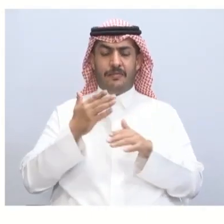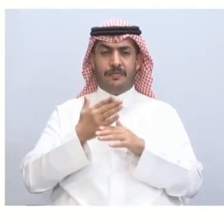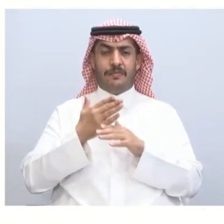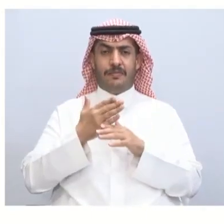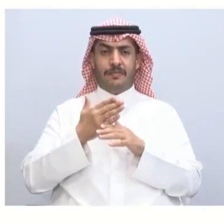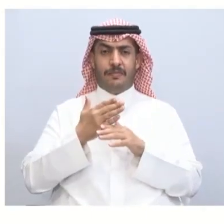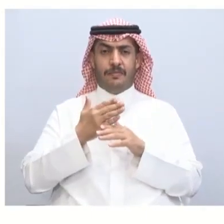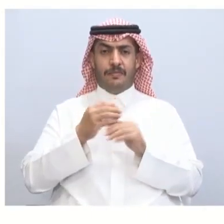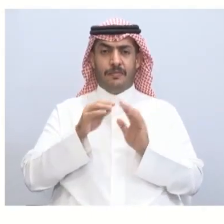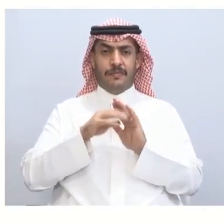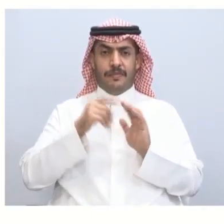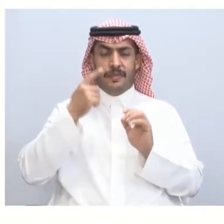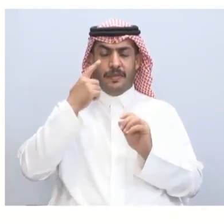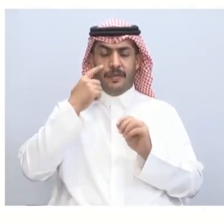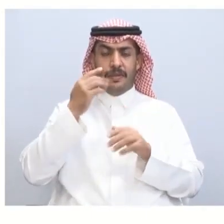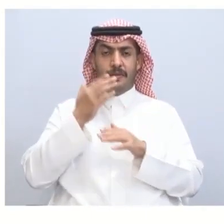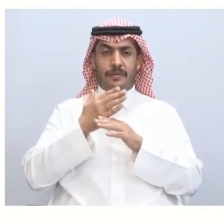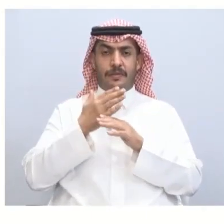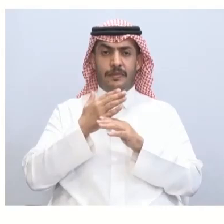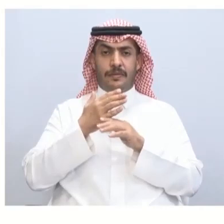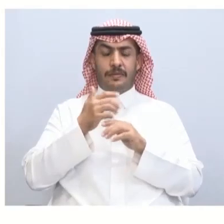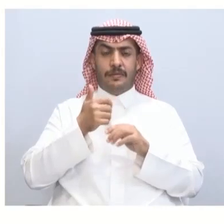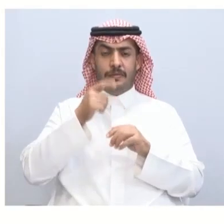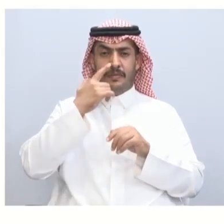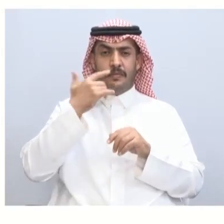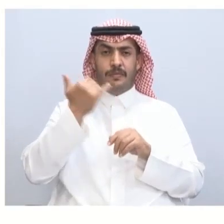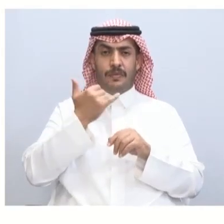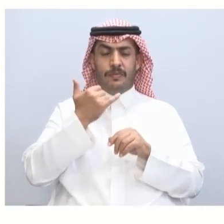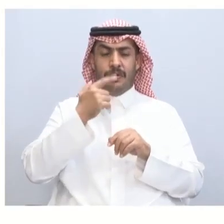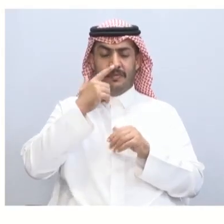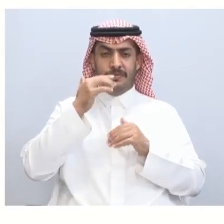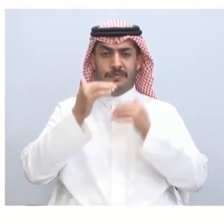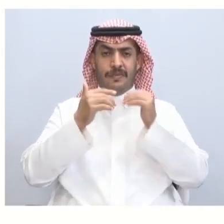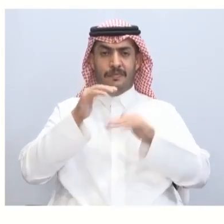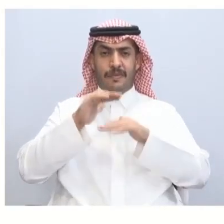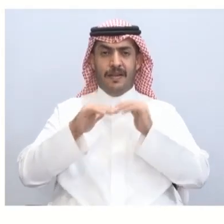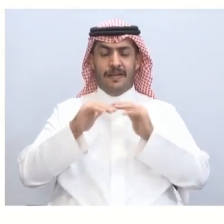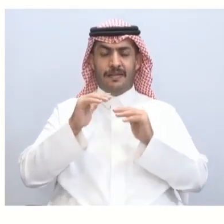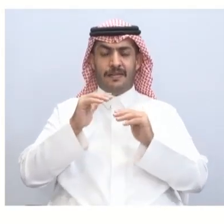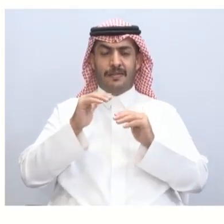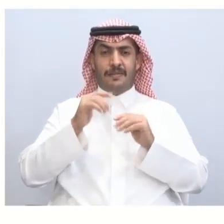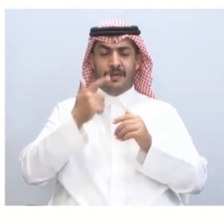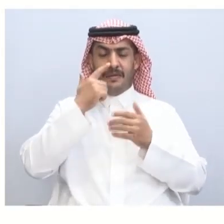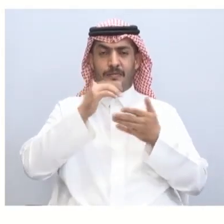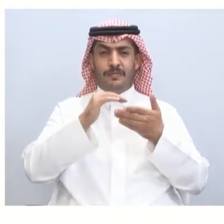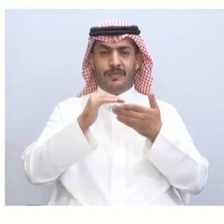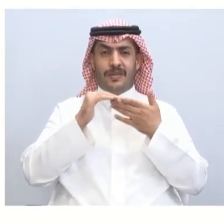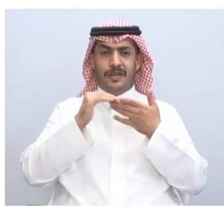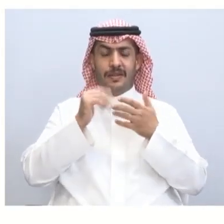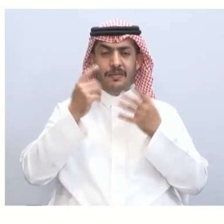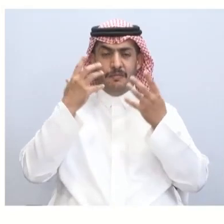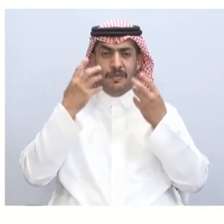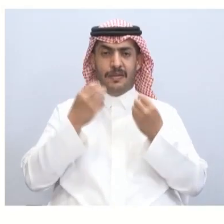اتجاهاتنا في الحياه لذا تتاكد اهميه تنميه المهارات التي تساعدنا على